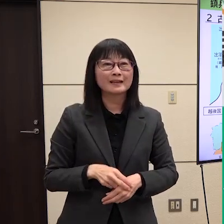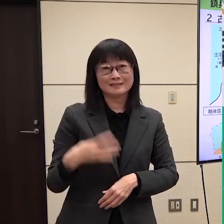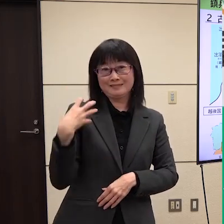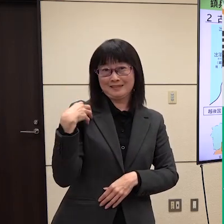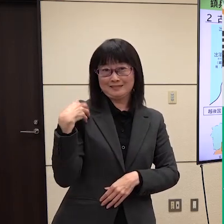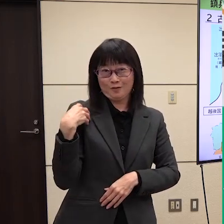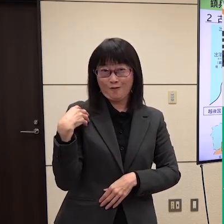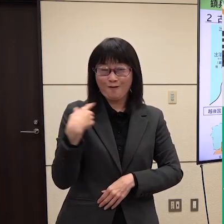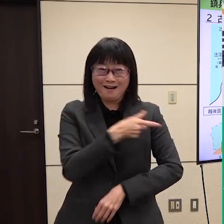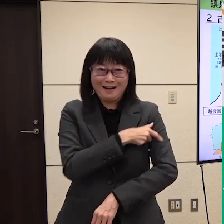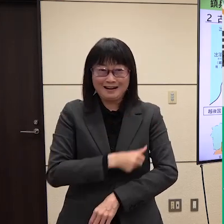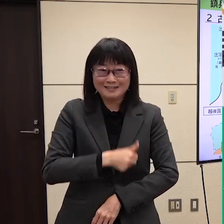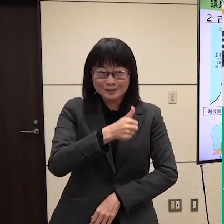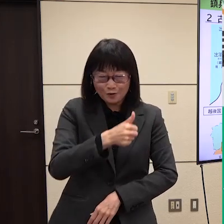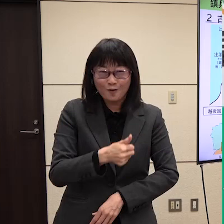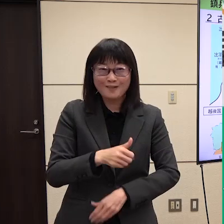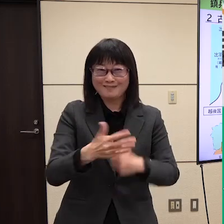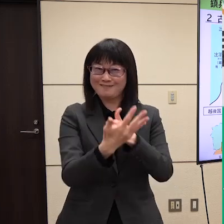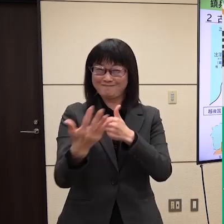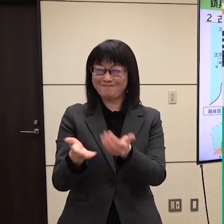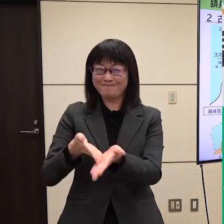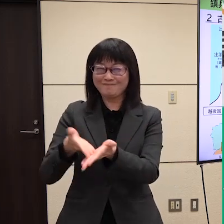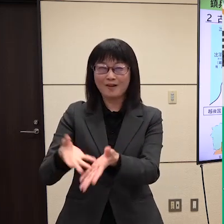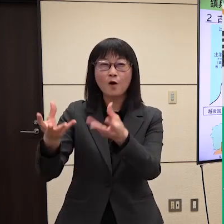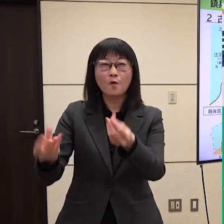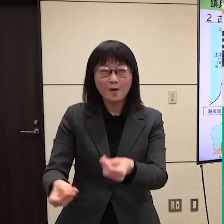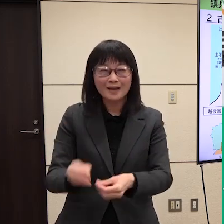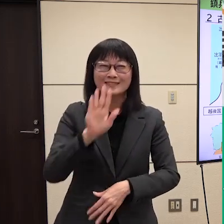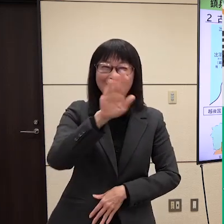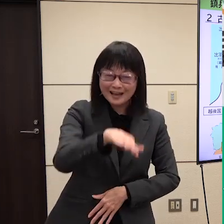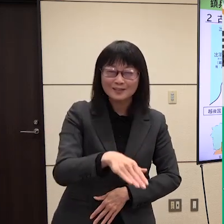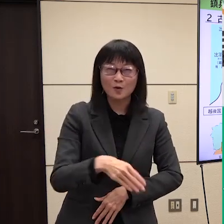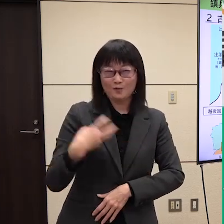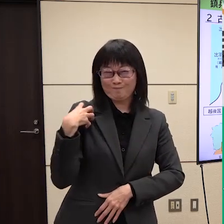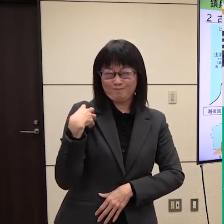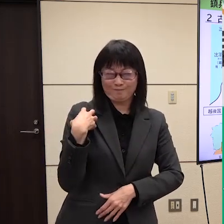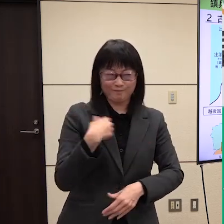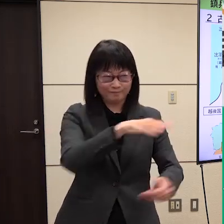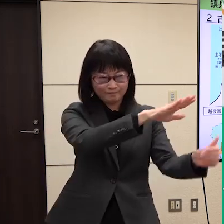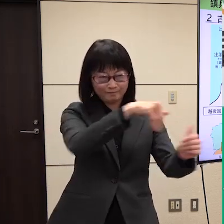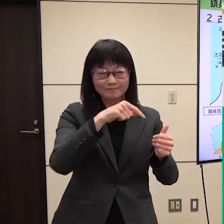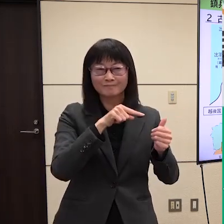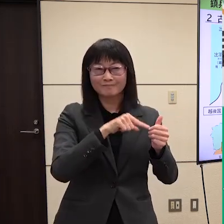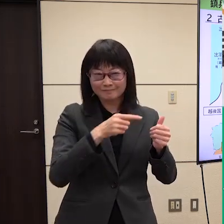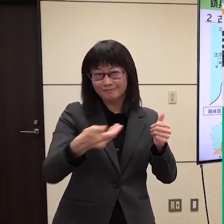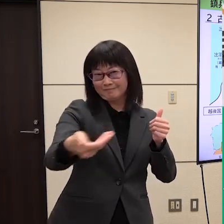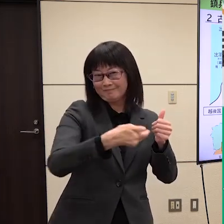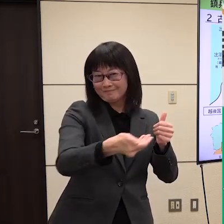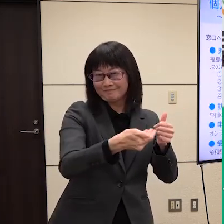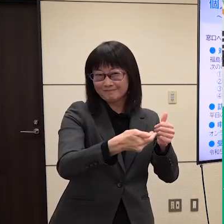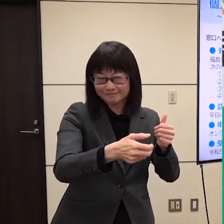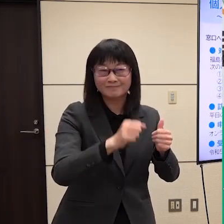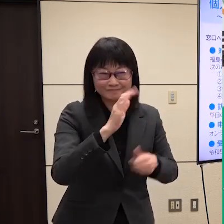当係長にここに来てもらって、皆さんのご質問をお受けしたいと思いますので、よろしくお願いいたします。